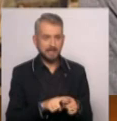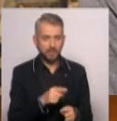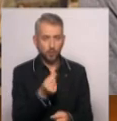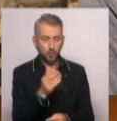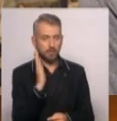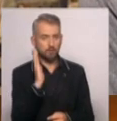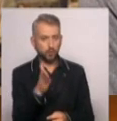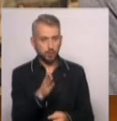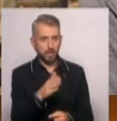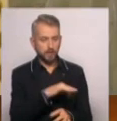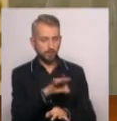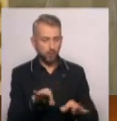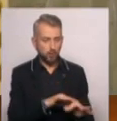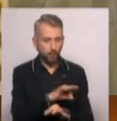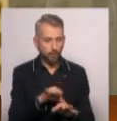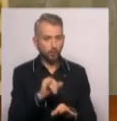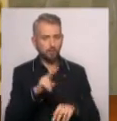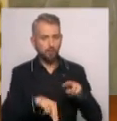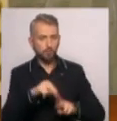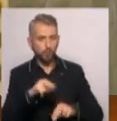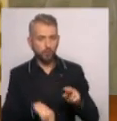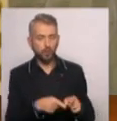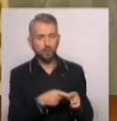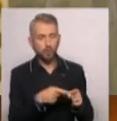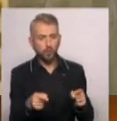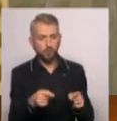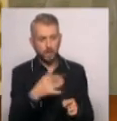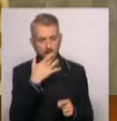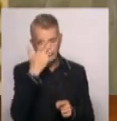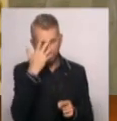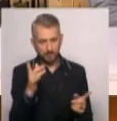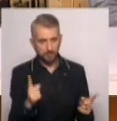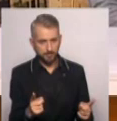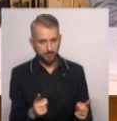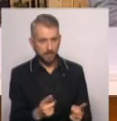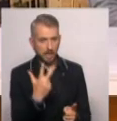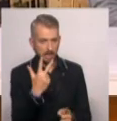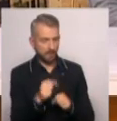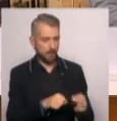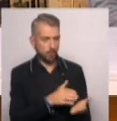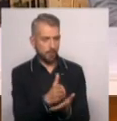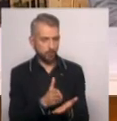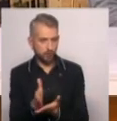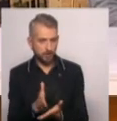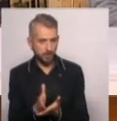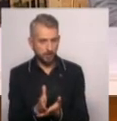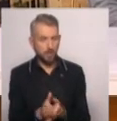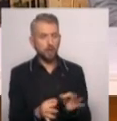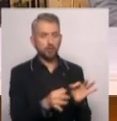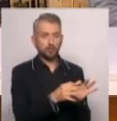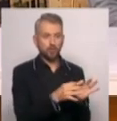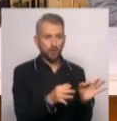буде спроєктовано і побудовано протягом літнього сезону три веломаршрути. Солом'янка-центр,